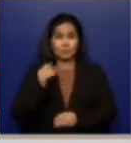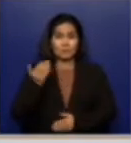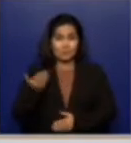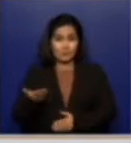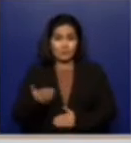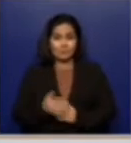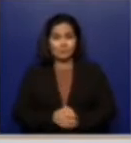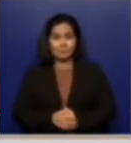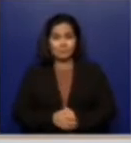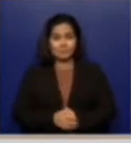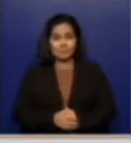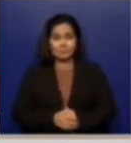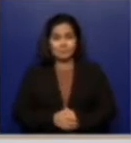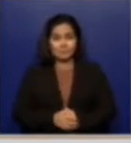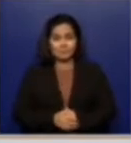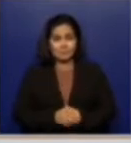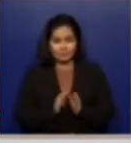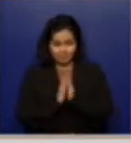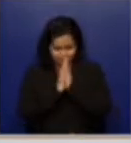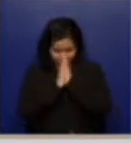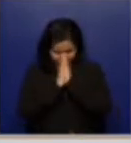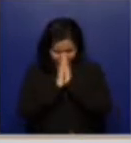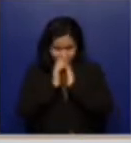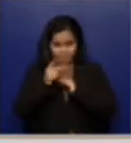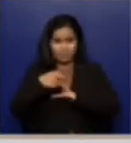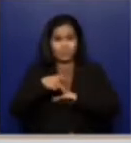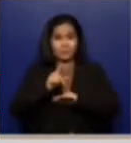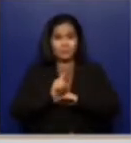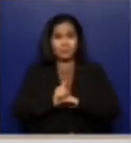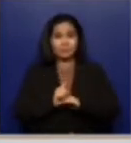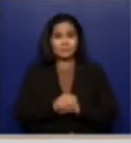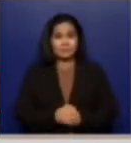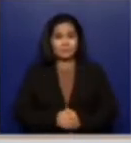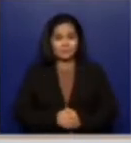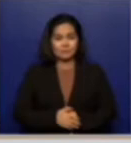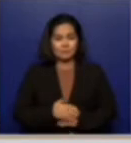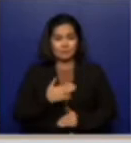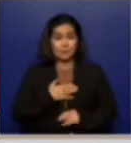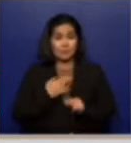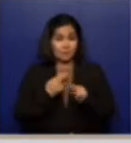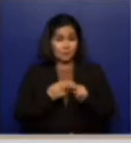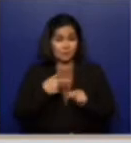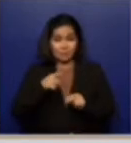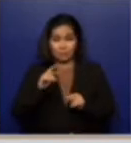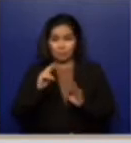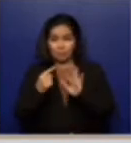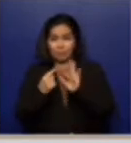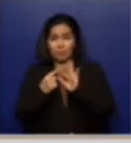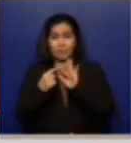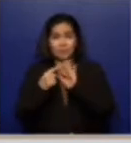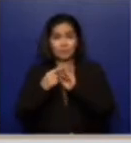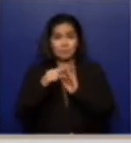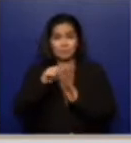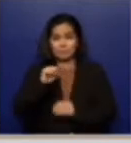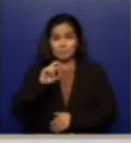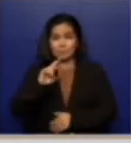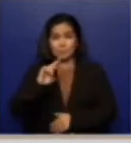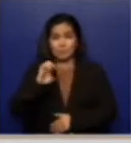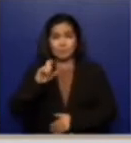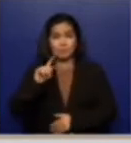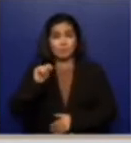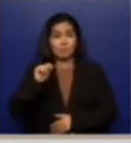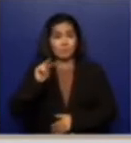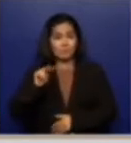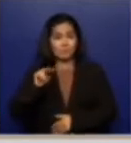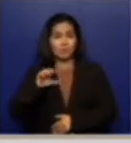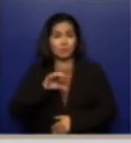กราบเรียนท่านประธานที่เคารพครับกับผมนายประเสริฐจันทรวงทองสมาชิกสภาผู้